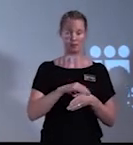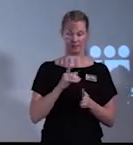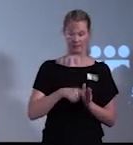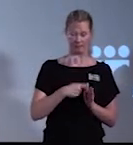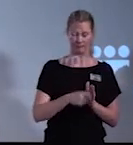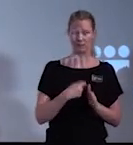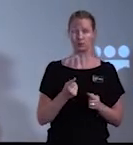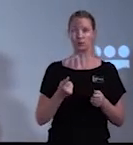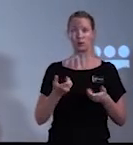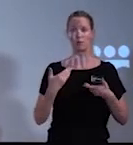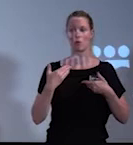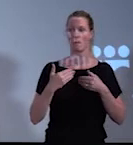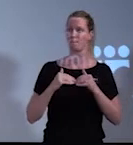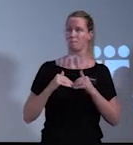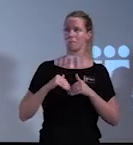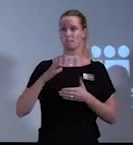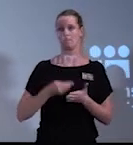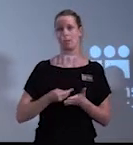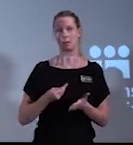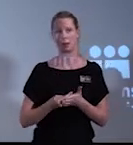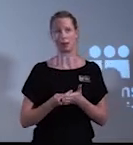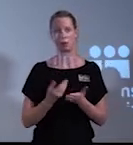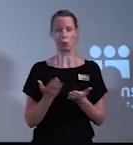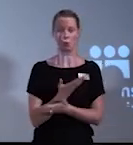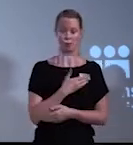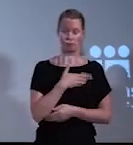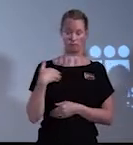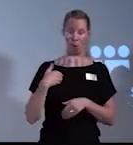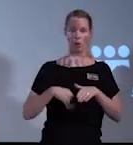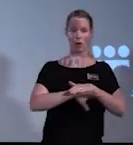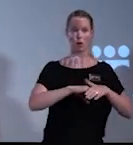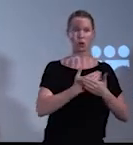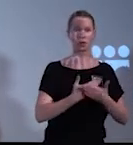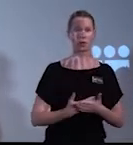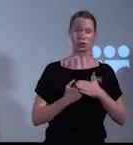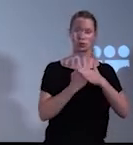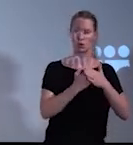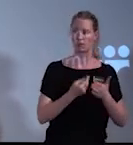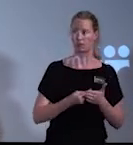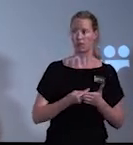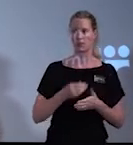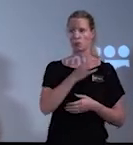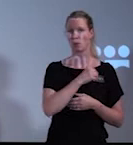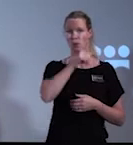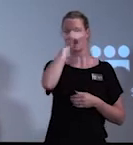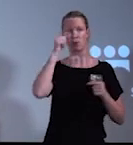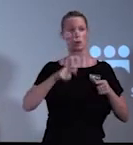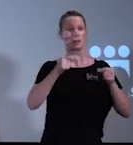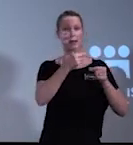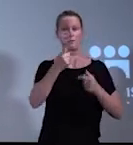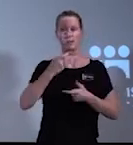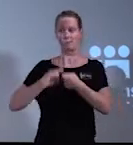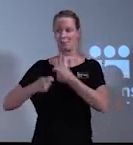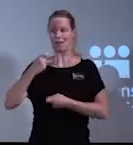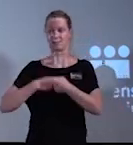film ska få ytterligare medel. Utan våra grundläggande stödmedel är otroligt svårt att hitta andra